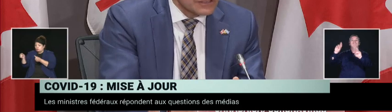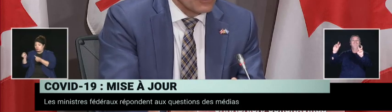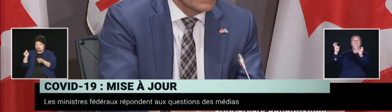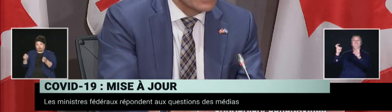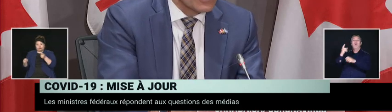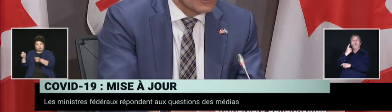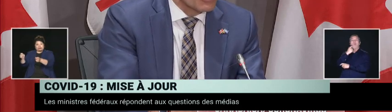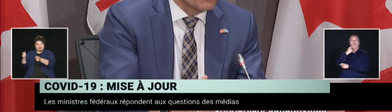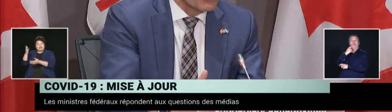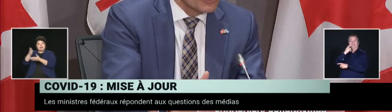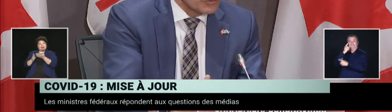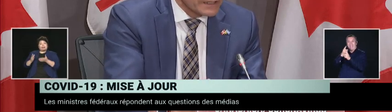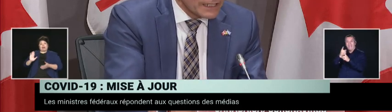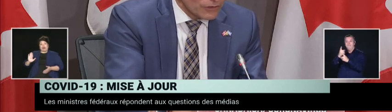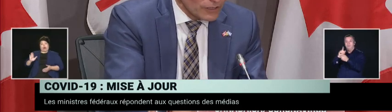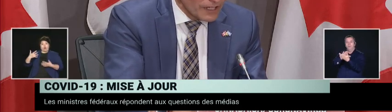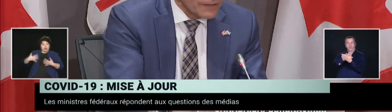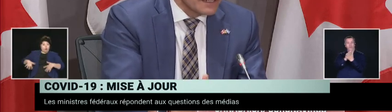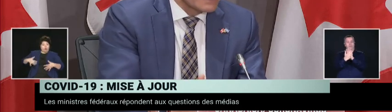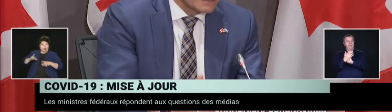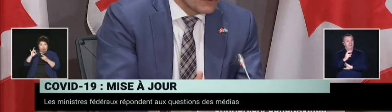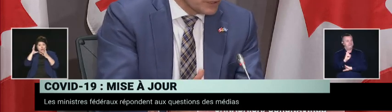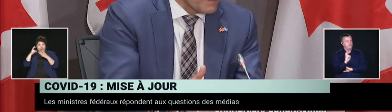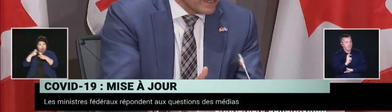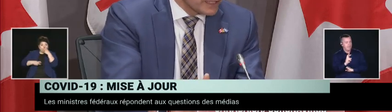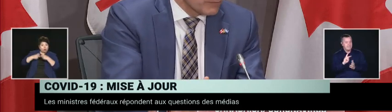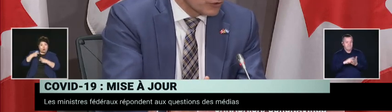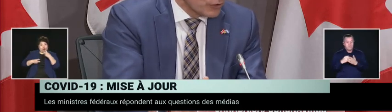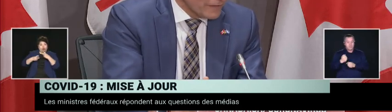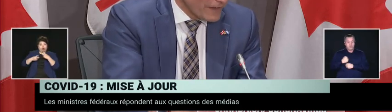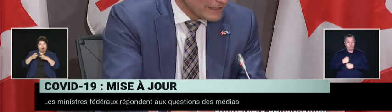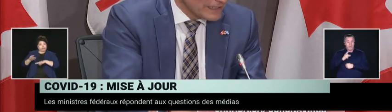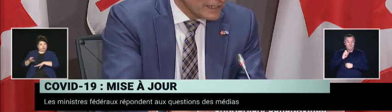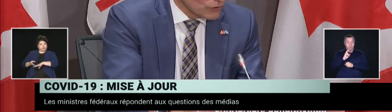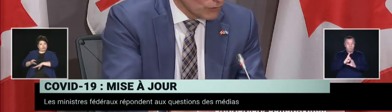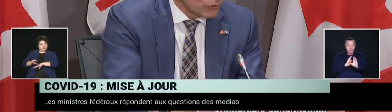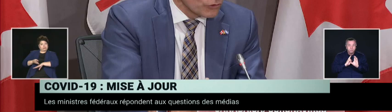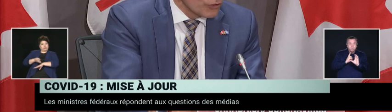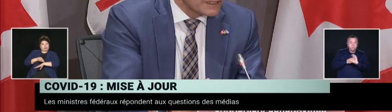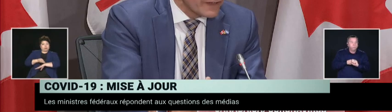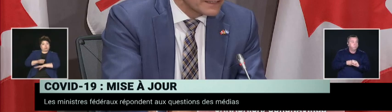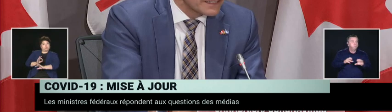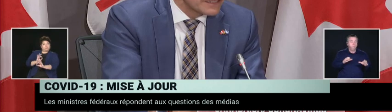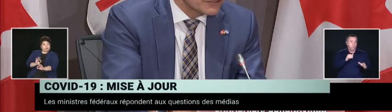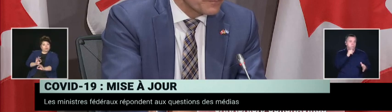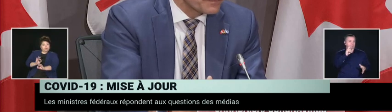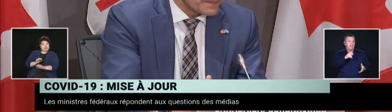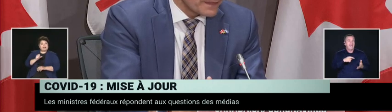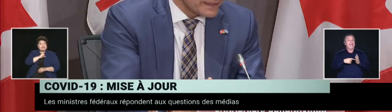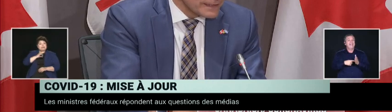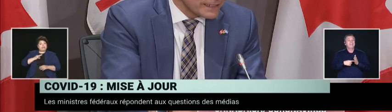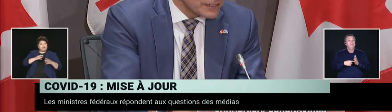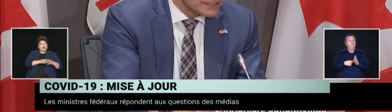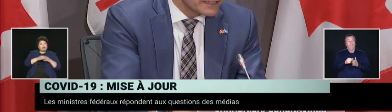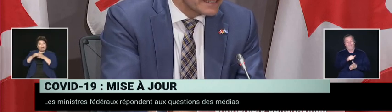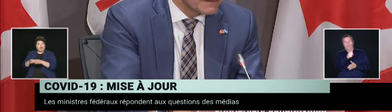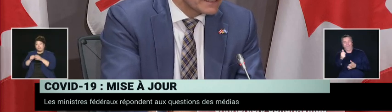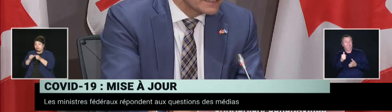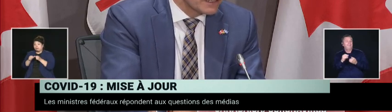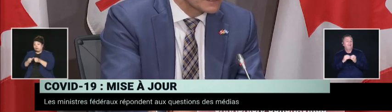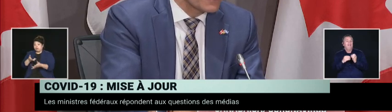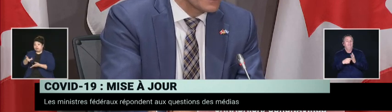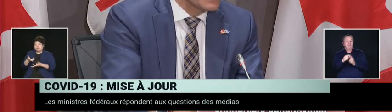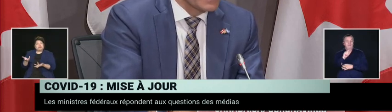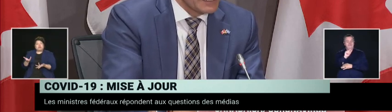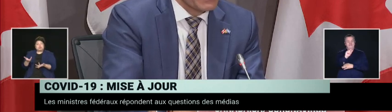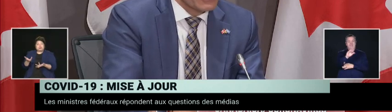verte. Donc, les soldats n'ont plus besoin d'être là. Ce qui veut dire, par exemple, que les 25, c'est un autre nombre, mais 25 CHSLD qui avaient